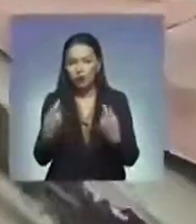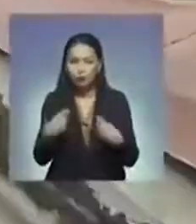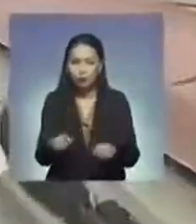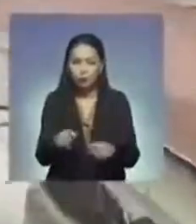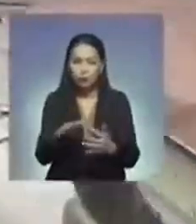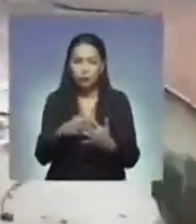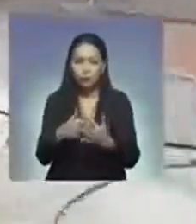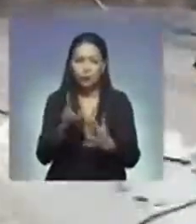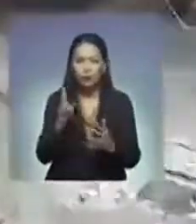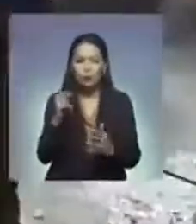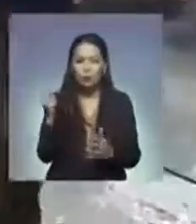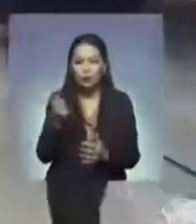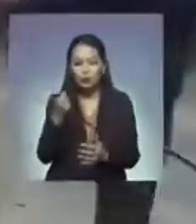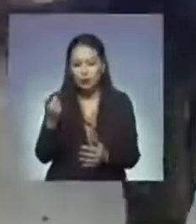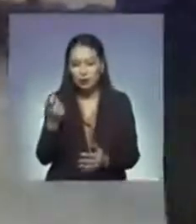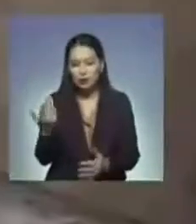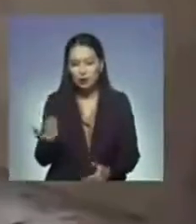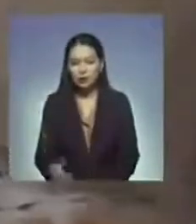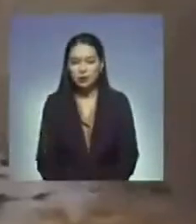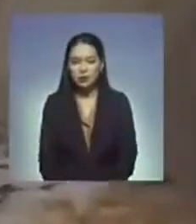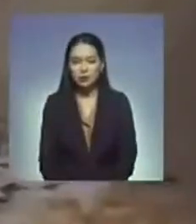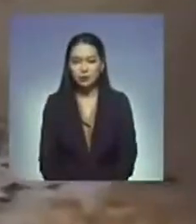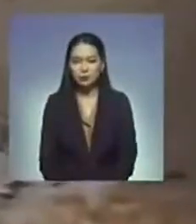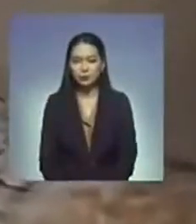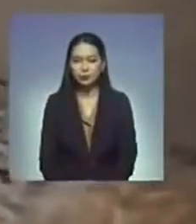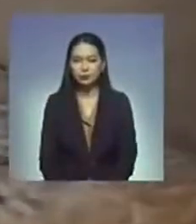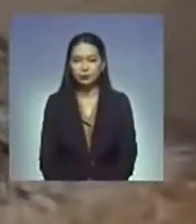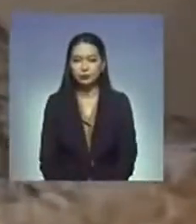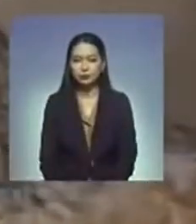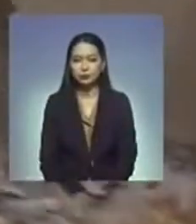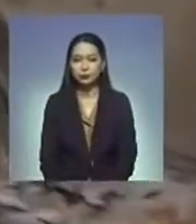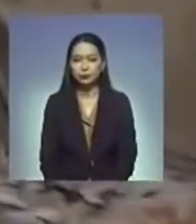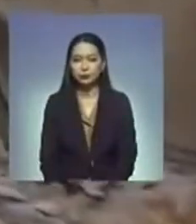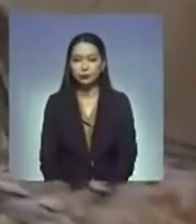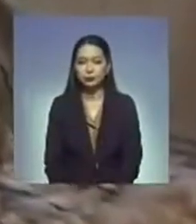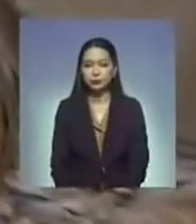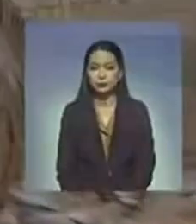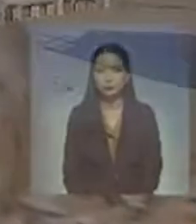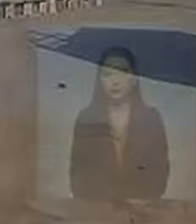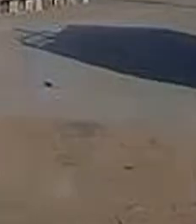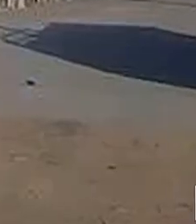хозяйство. Светлана Стангирева, Рашид Исмагилов, Астана Таймс, Актау.